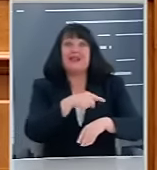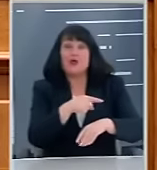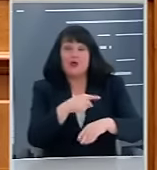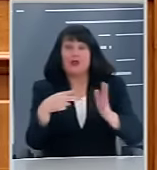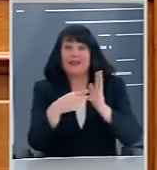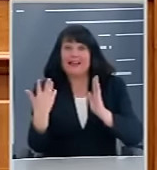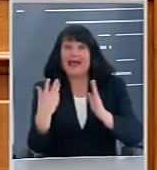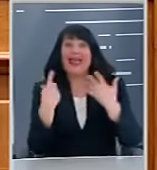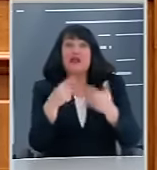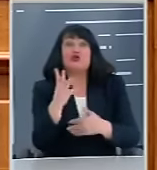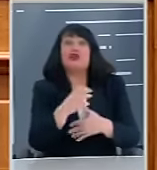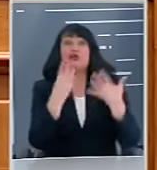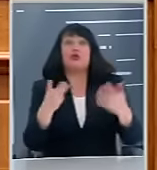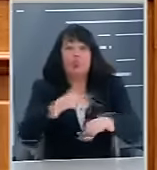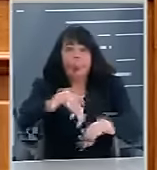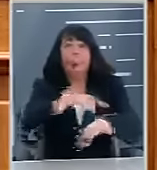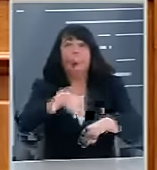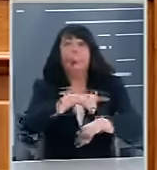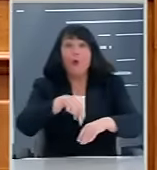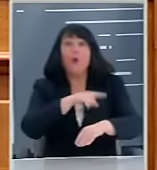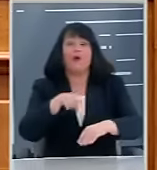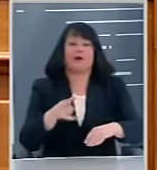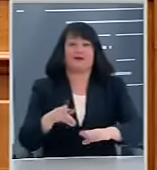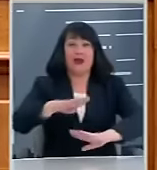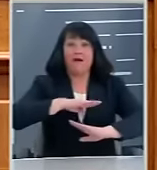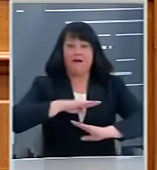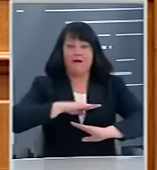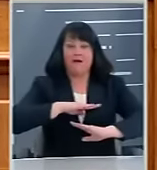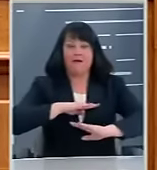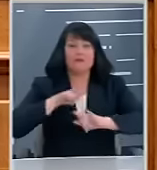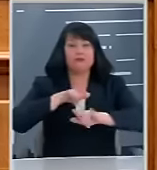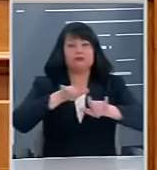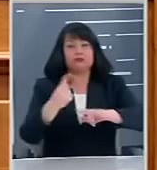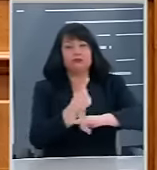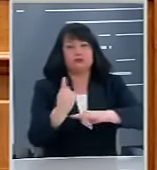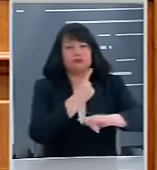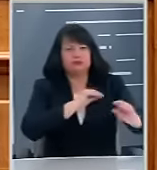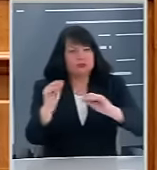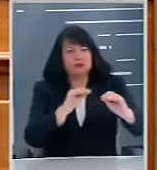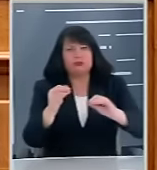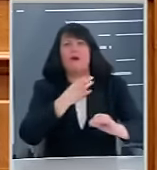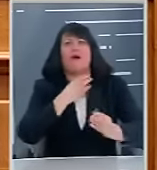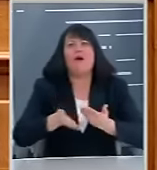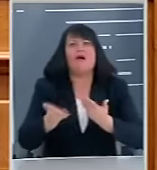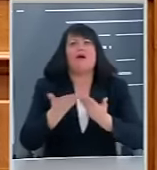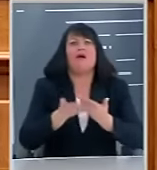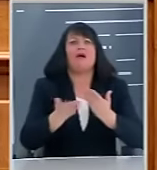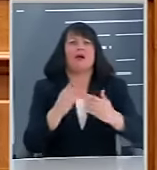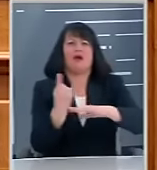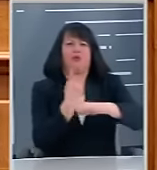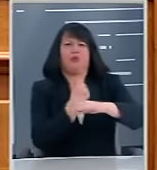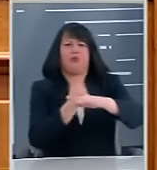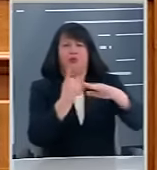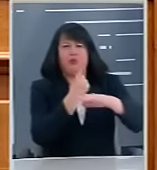2015, φτάσαμε το 2055. Οι ένοπλες δυνάμεις να προσφέρουν στις αεροδικομιδές με μόνιμο ελικόπτερο που βρίσκεται